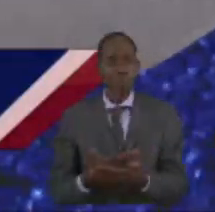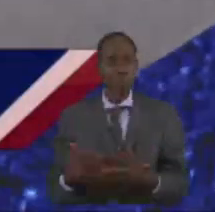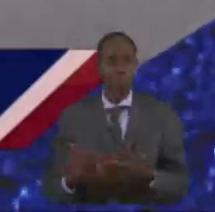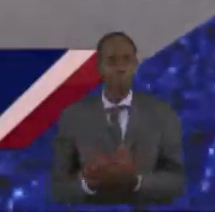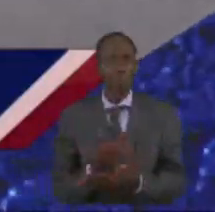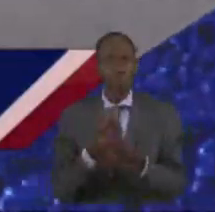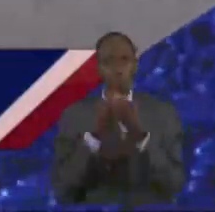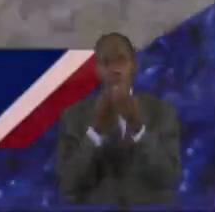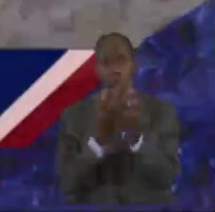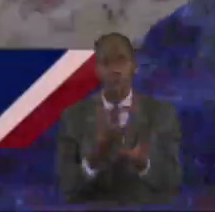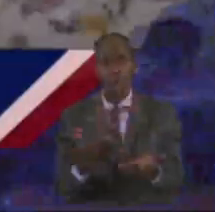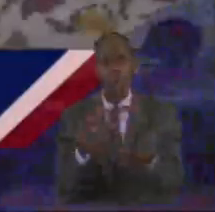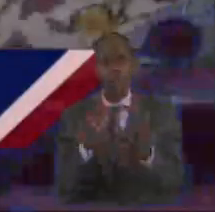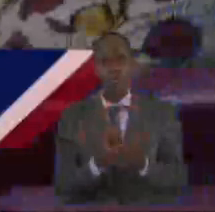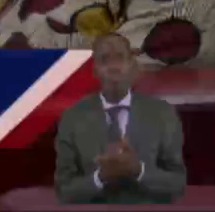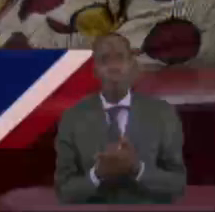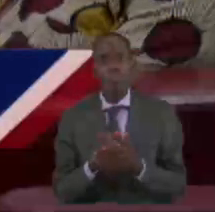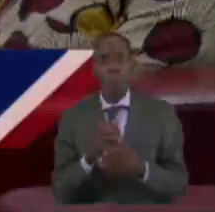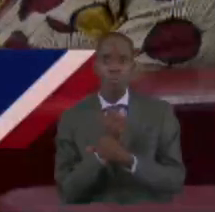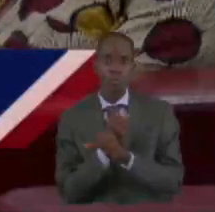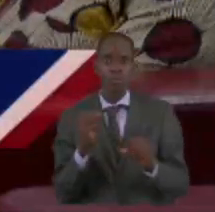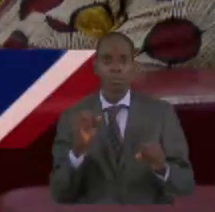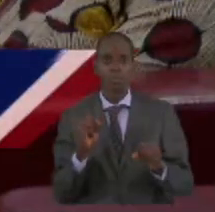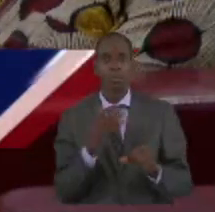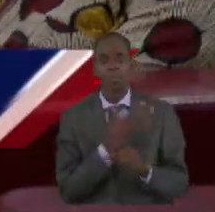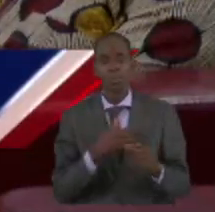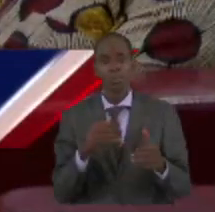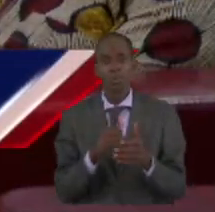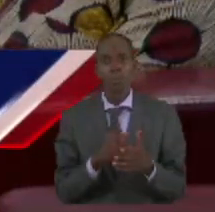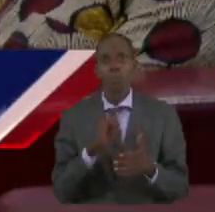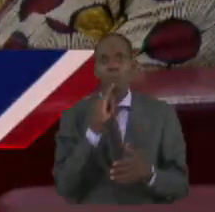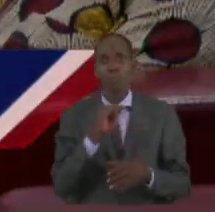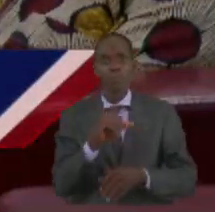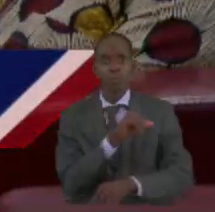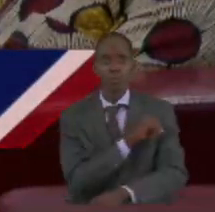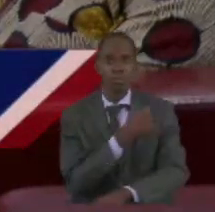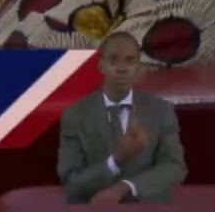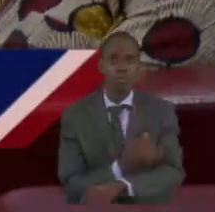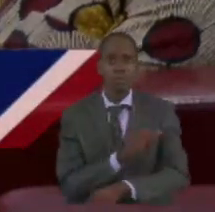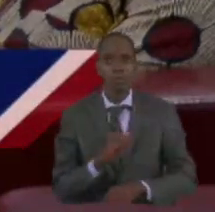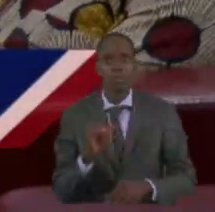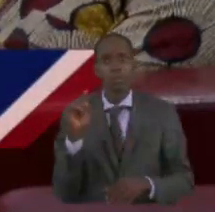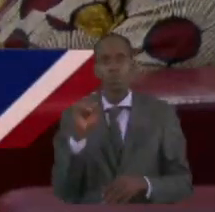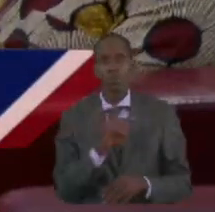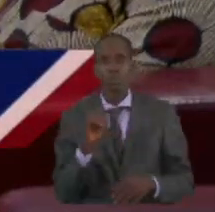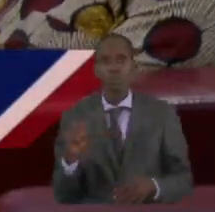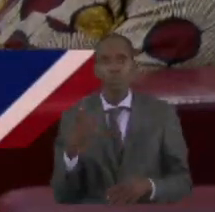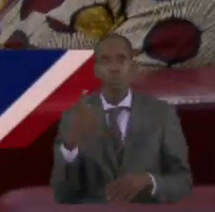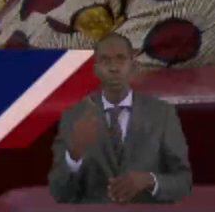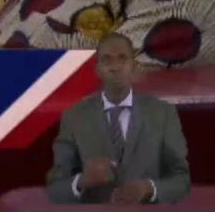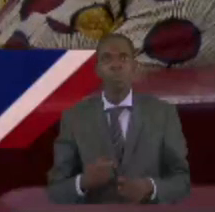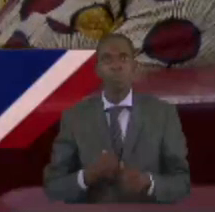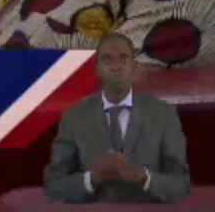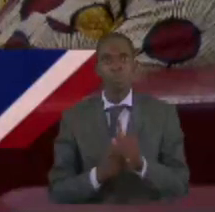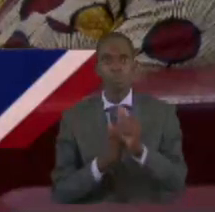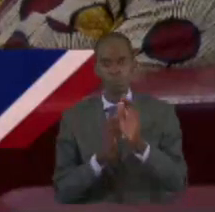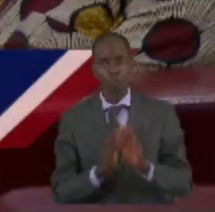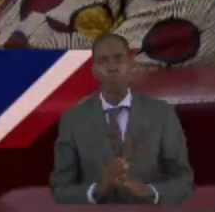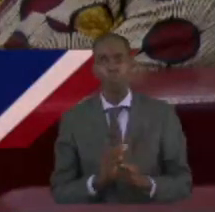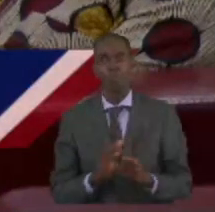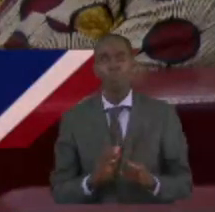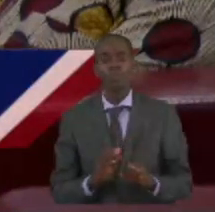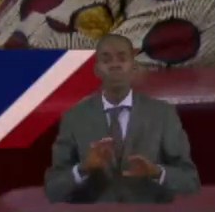bonne nouvelle, la parole qui sauve. Et c'est autoritaire. Ici, l'apôtre Paul